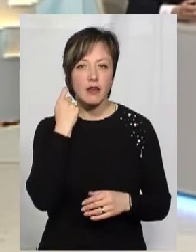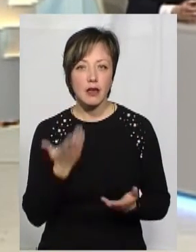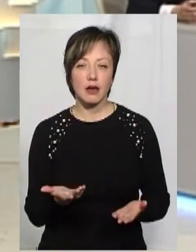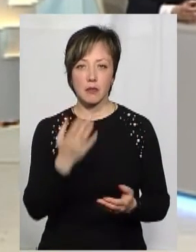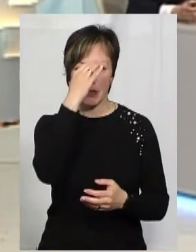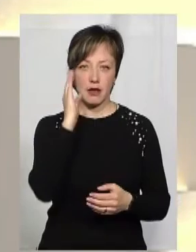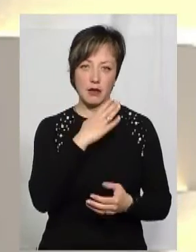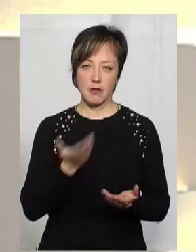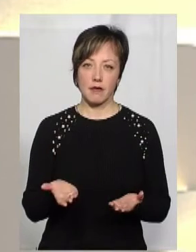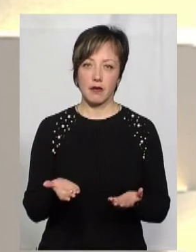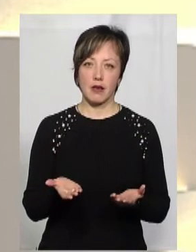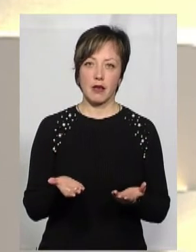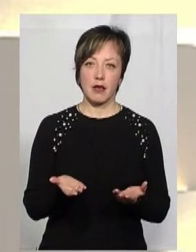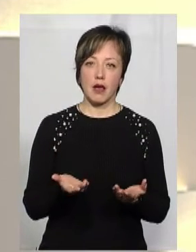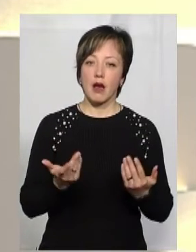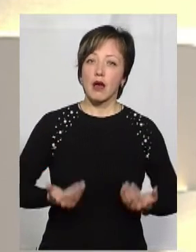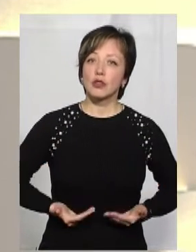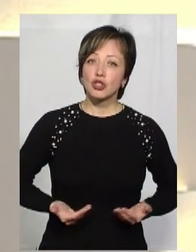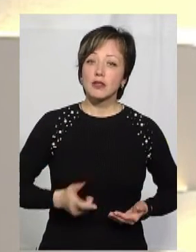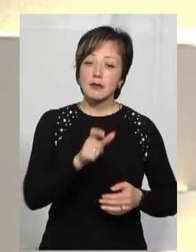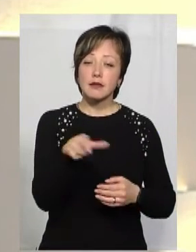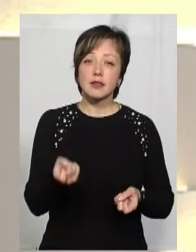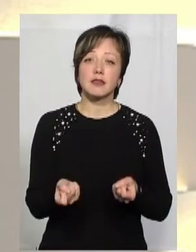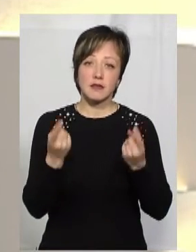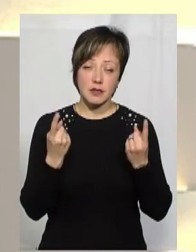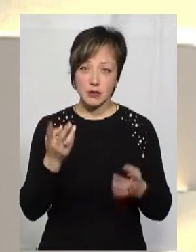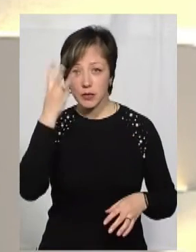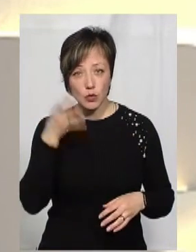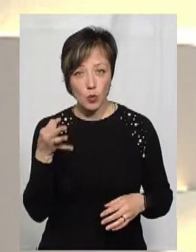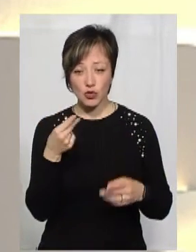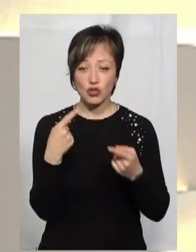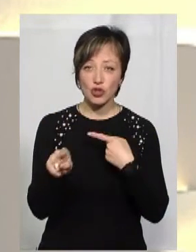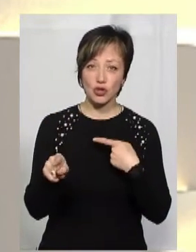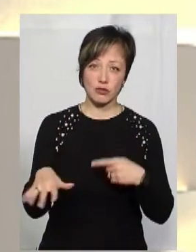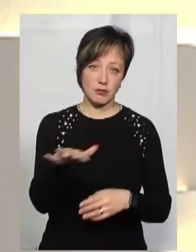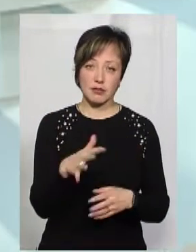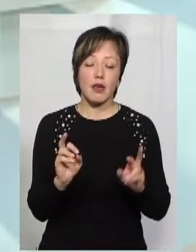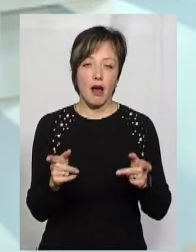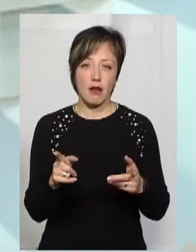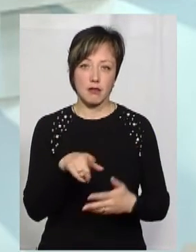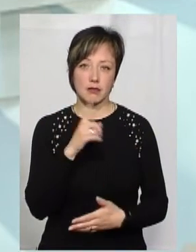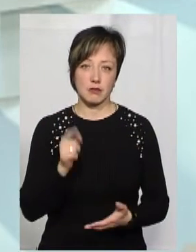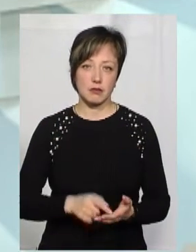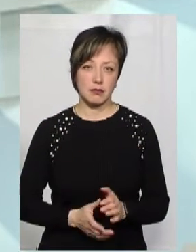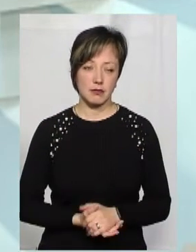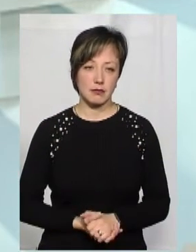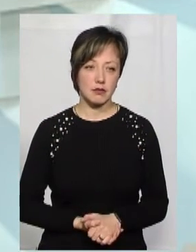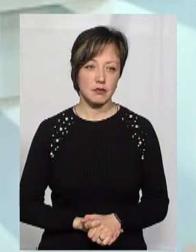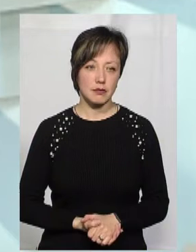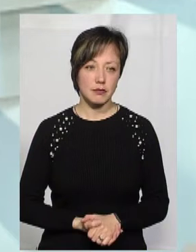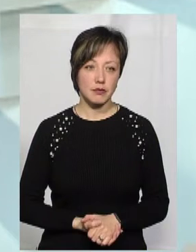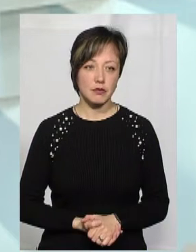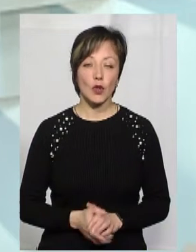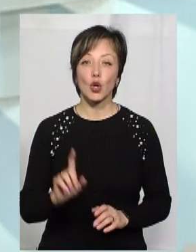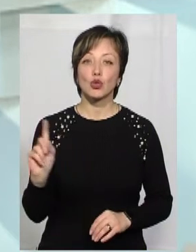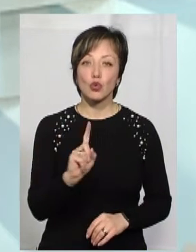Це мають бути жителі Хмельницької області, чи як це відбувається?